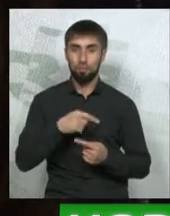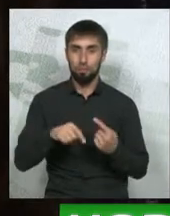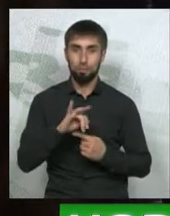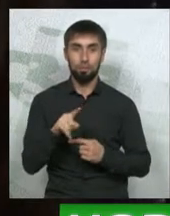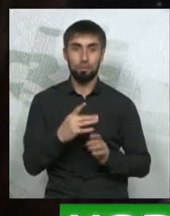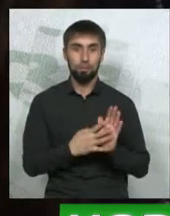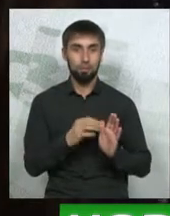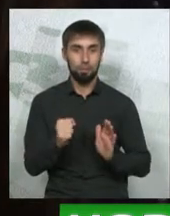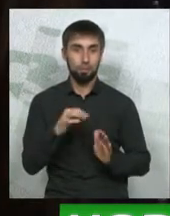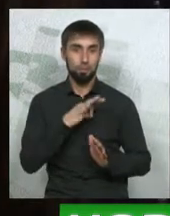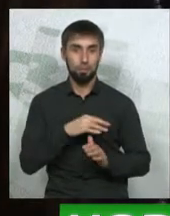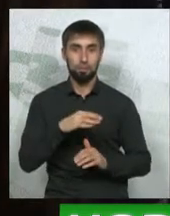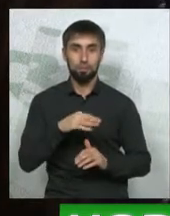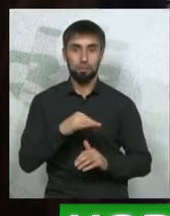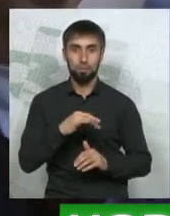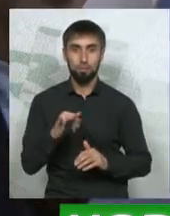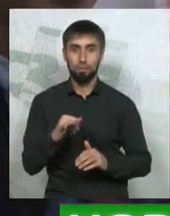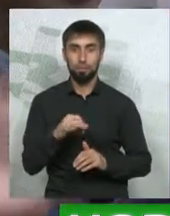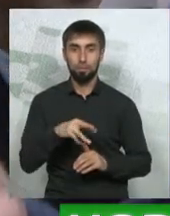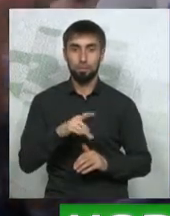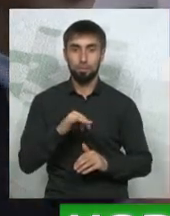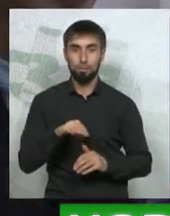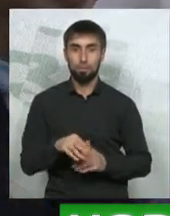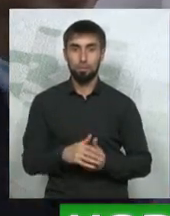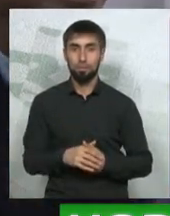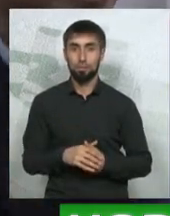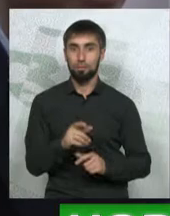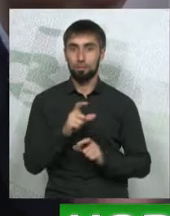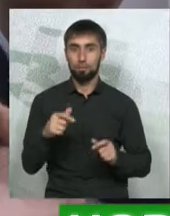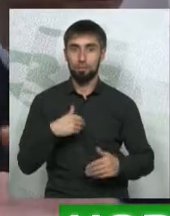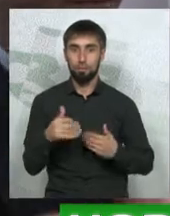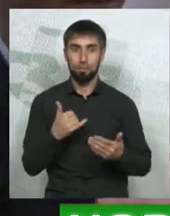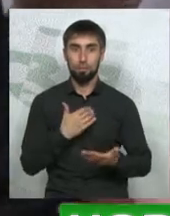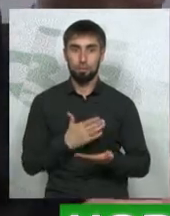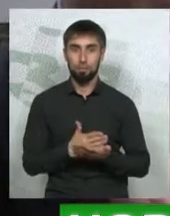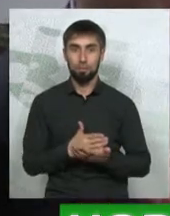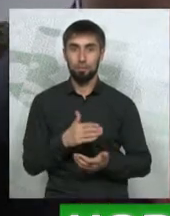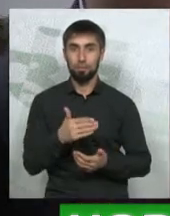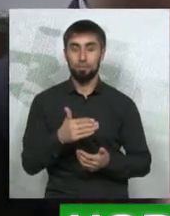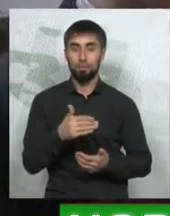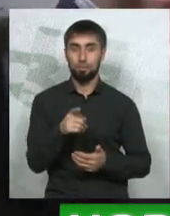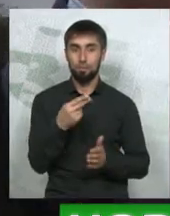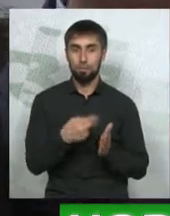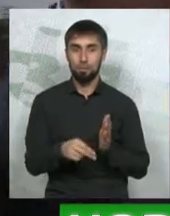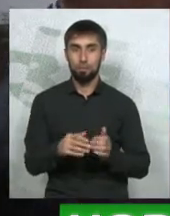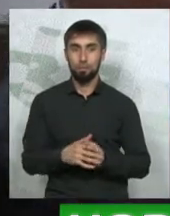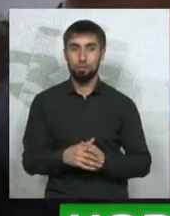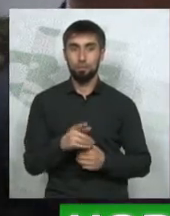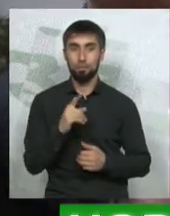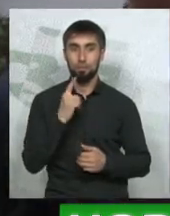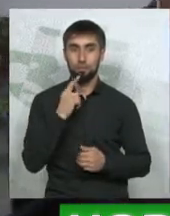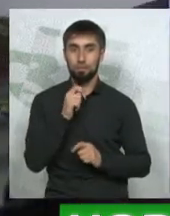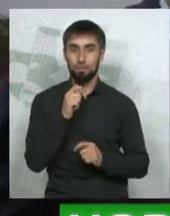А используют тонкости маркетинга. Вот хочешь людям и предлагающим, типа, у меня есть тыква, купишь и ты, типа. И конфеты в